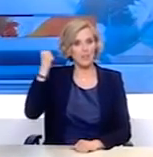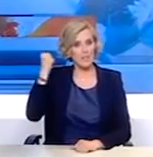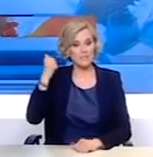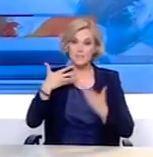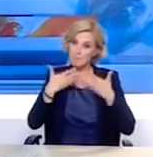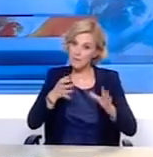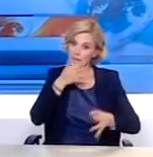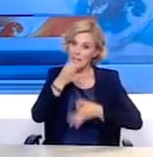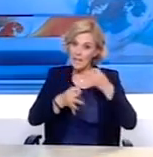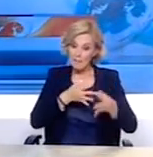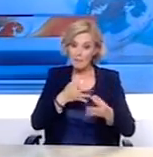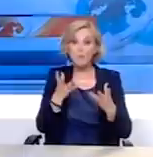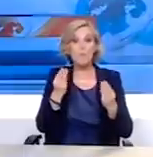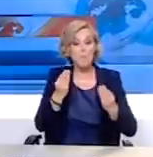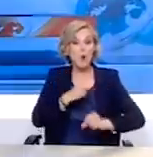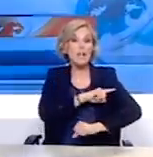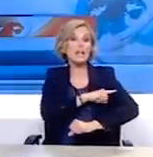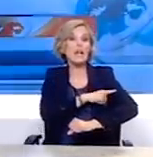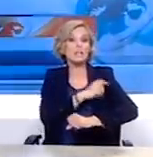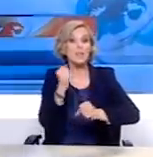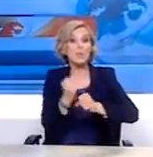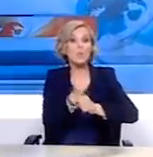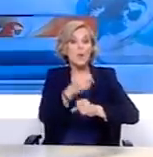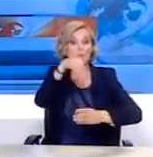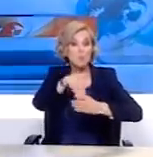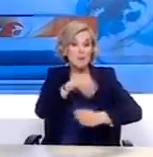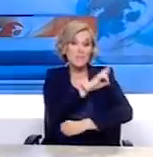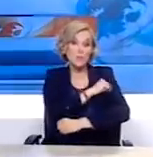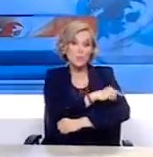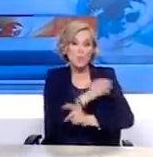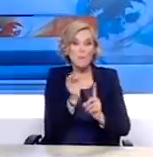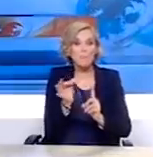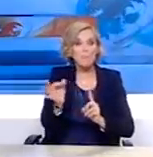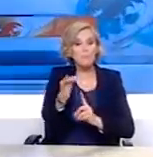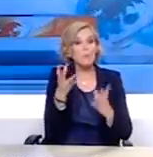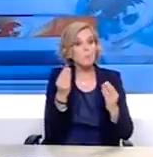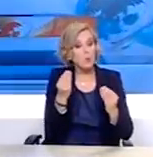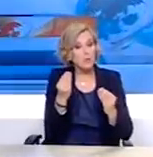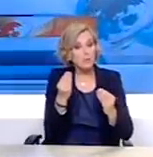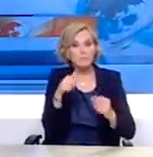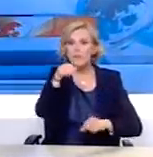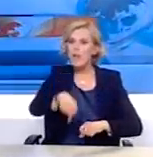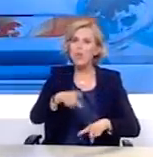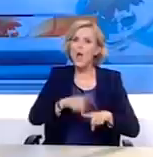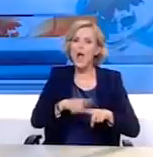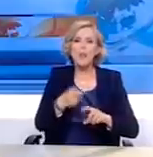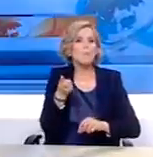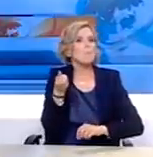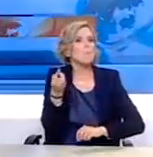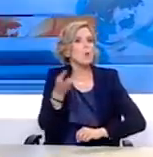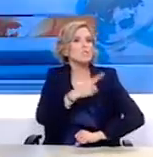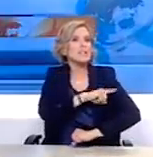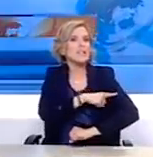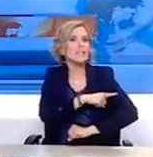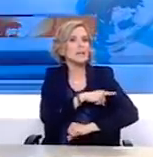κορονοϊό μεταξύ των επαγγελματιών υγείας, με τα παραδείγματα της Ισπανίας και της Ιταλίας. Στην Ελλάδα, πόσοι επαγγελματίες υγείας έχουν νοσήσει